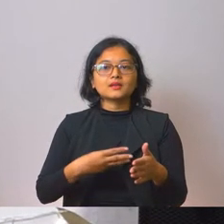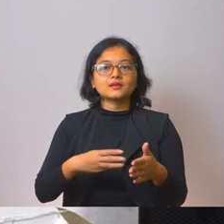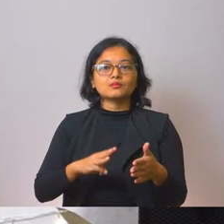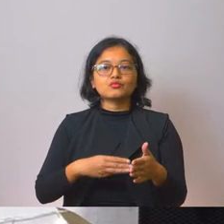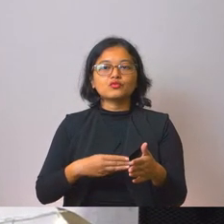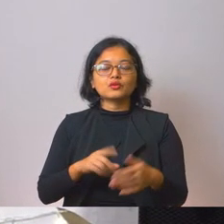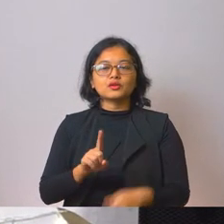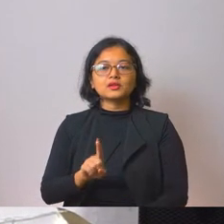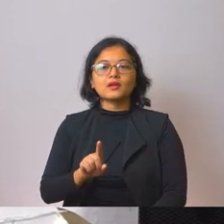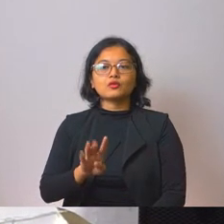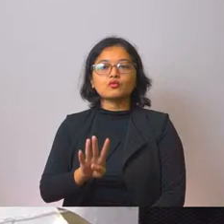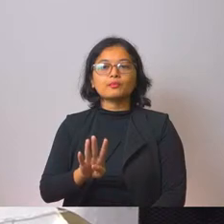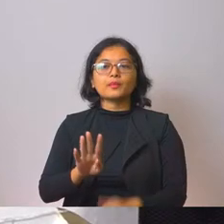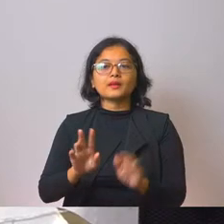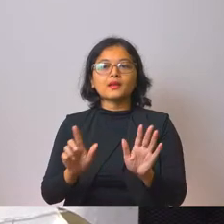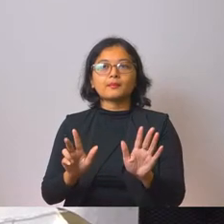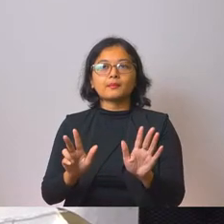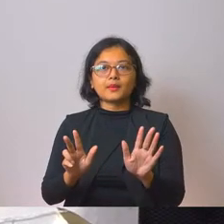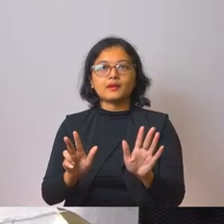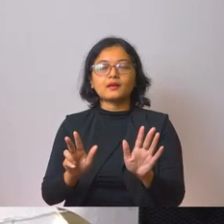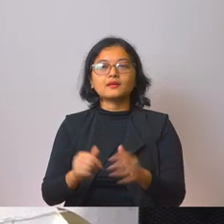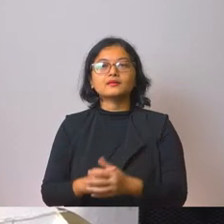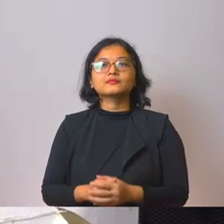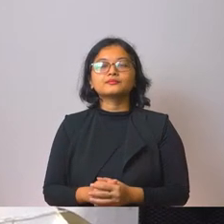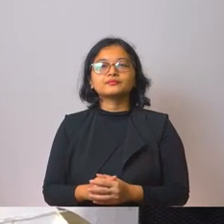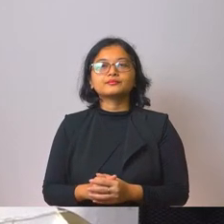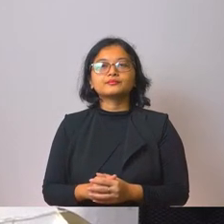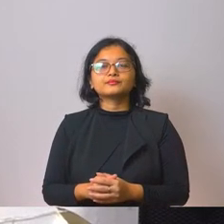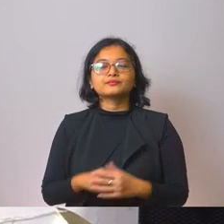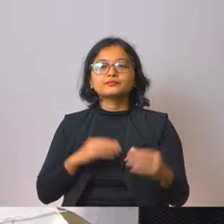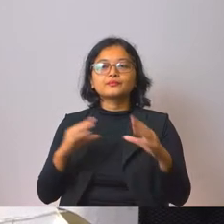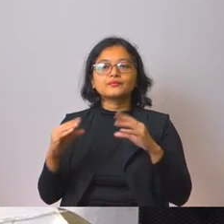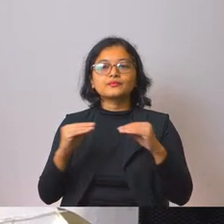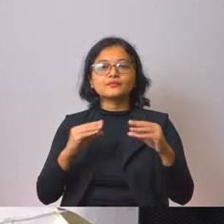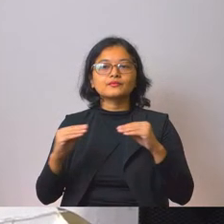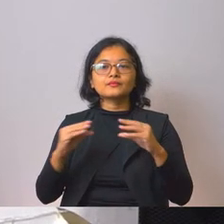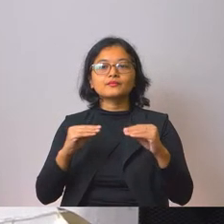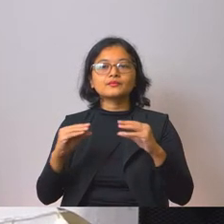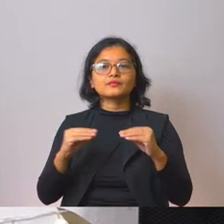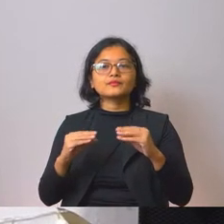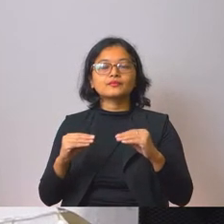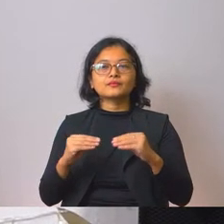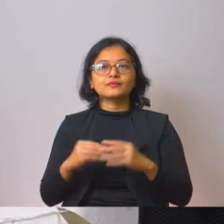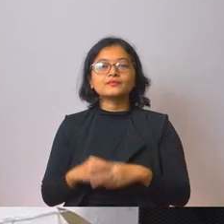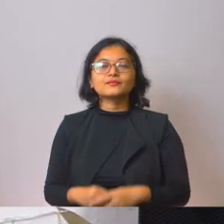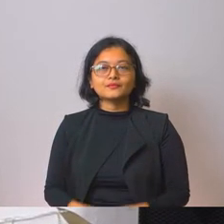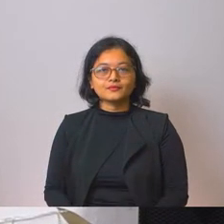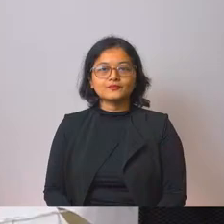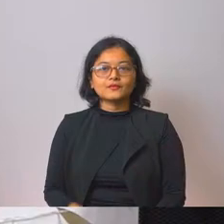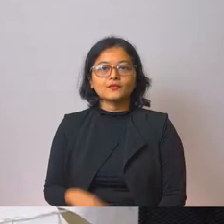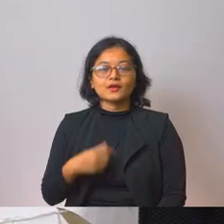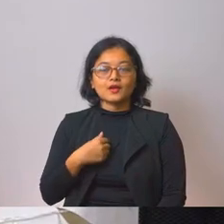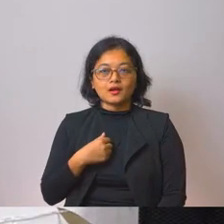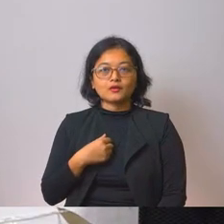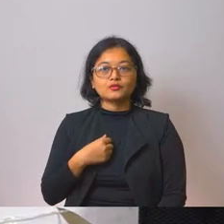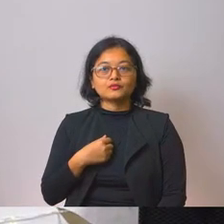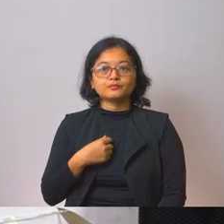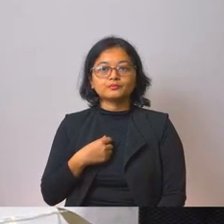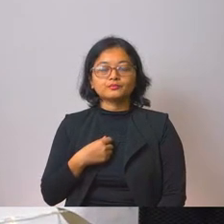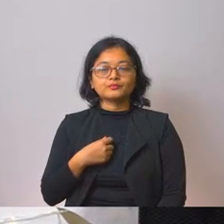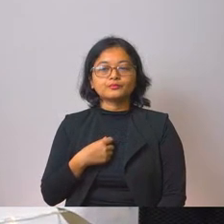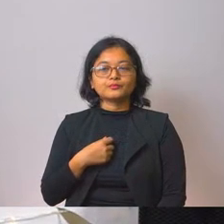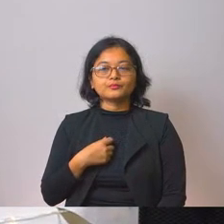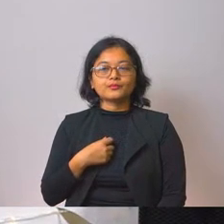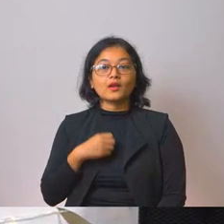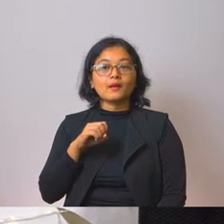Mazmur 148, dibacakan secara berbalas-balasan Saya membacakan ayat ganjil dan